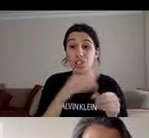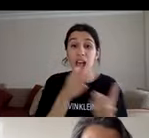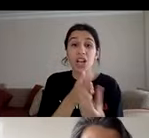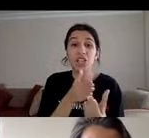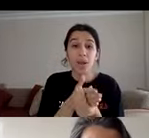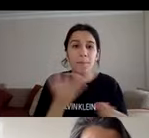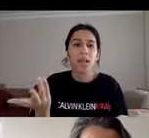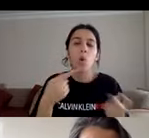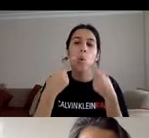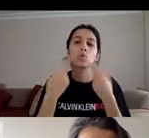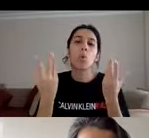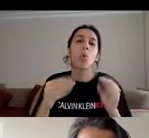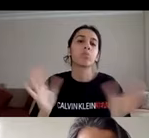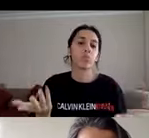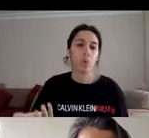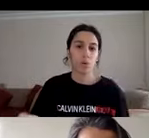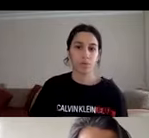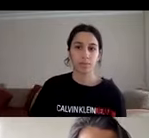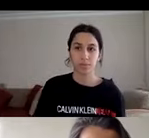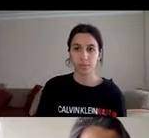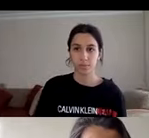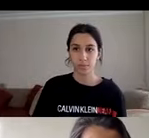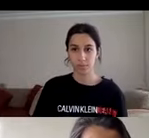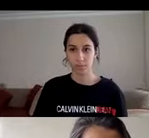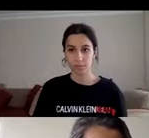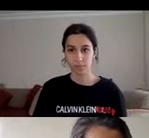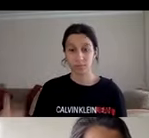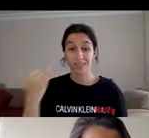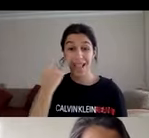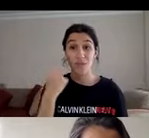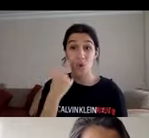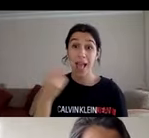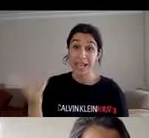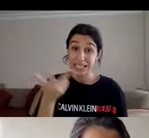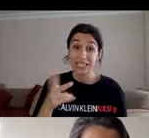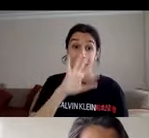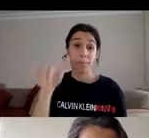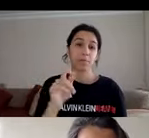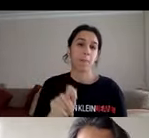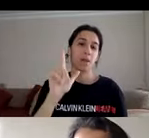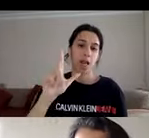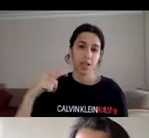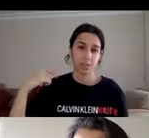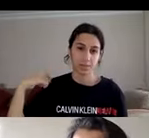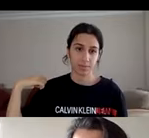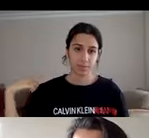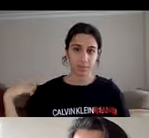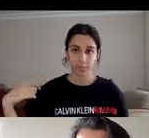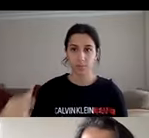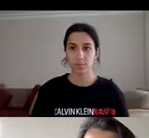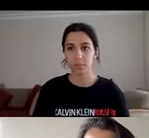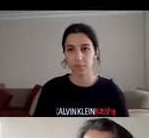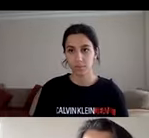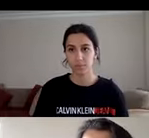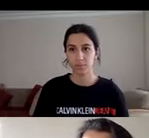seviyeye gelemedik maalesef. Oralara çok hızlı gelmek gerek. Onu da bir not olarak düşeyim. Peki, küçük örneklerle dediğim ya,